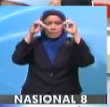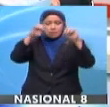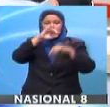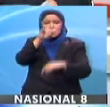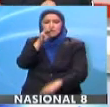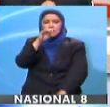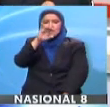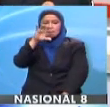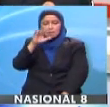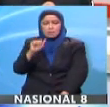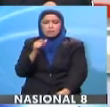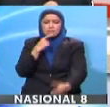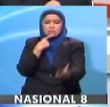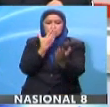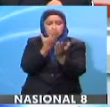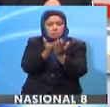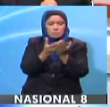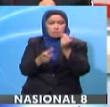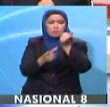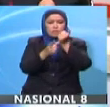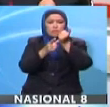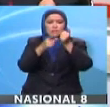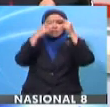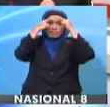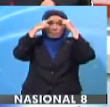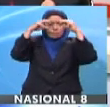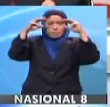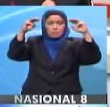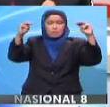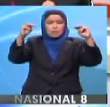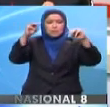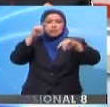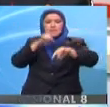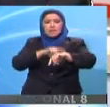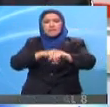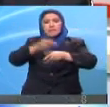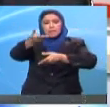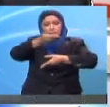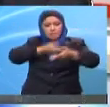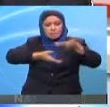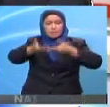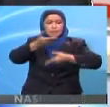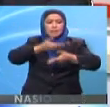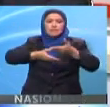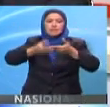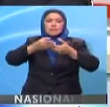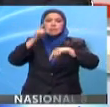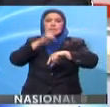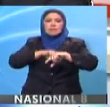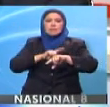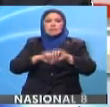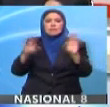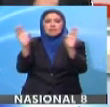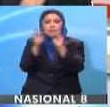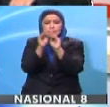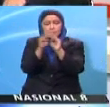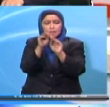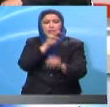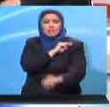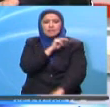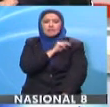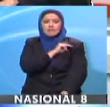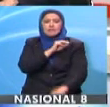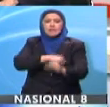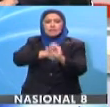twit kepada timbalan Perdana Menteri Tan Sri Muhyiddin Yassin dalam perbincangan bilateral Sempena persidangan menteri-menteri pendidikan Commonwealth